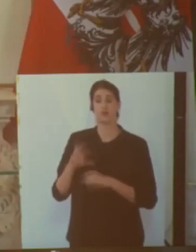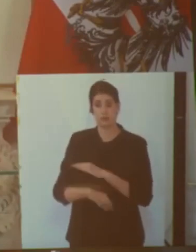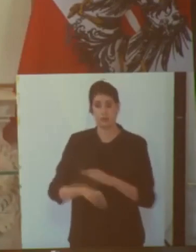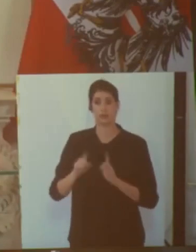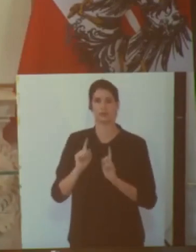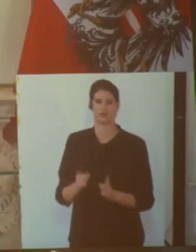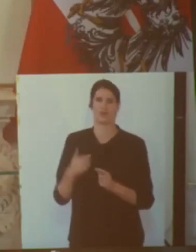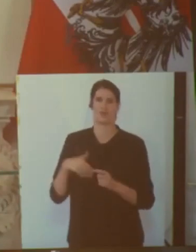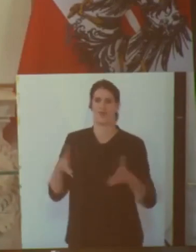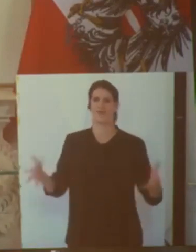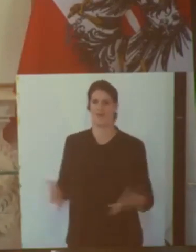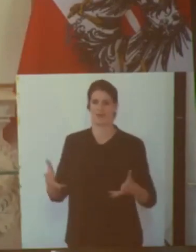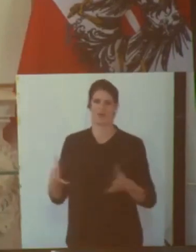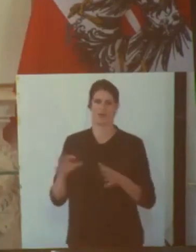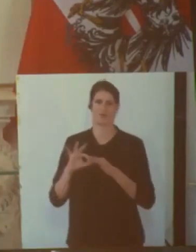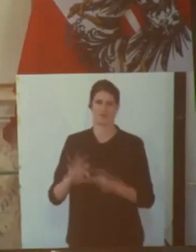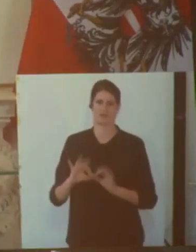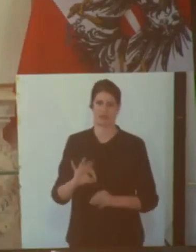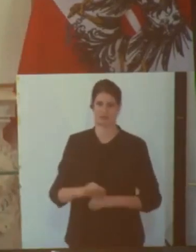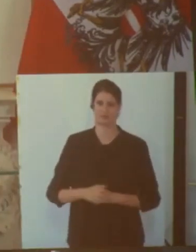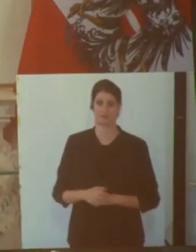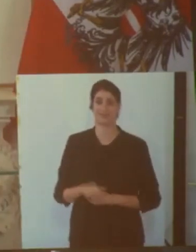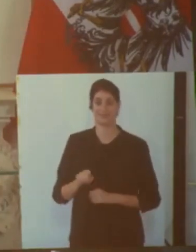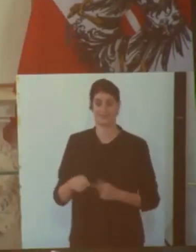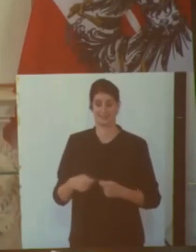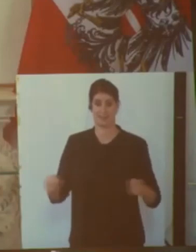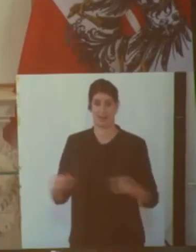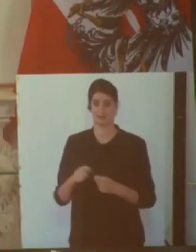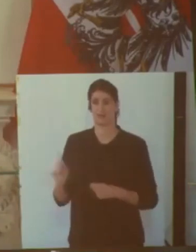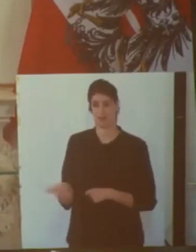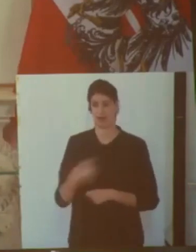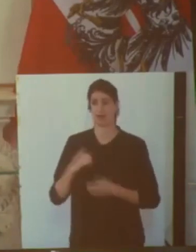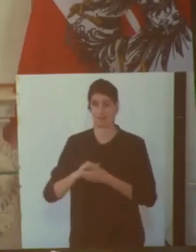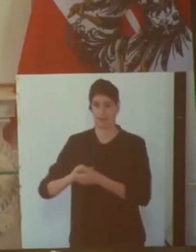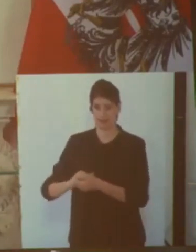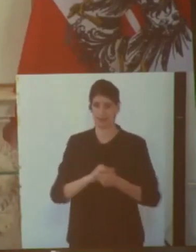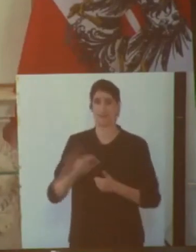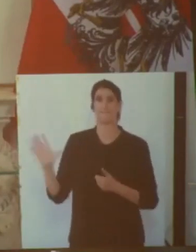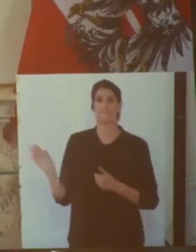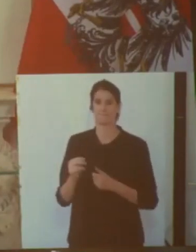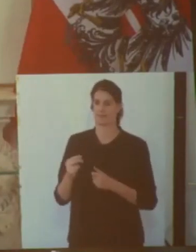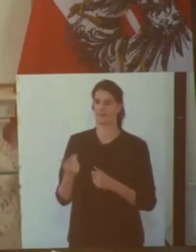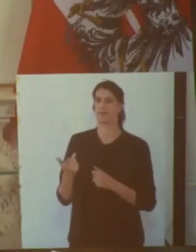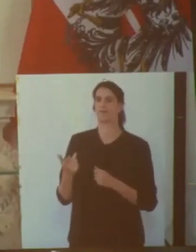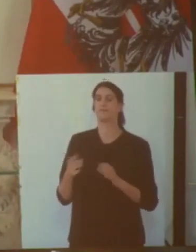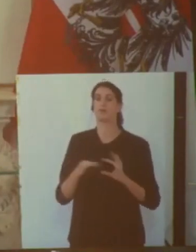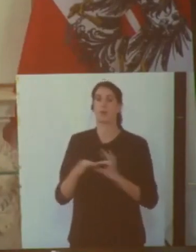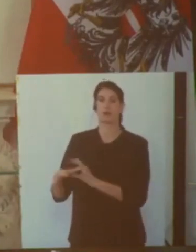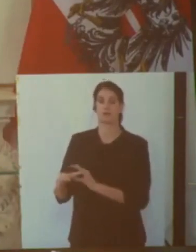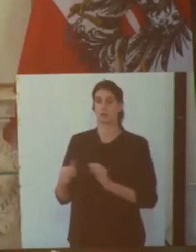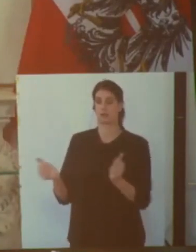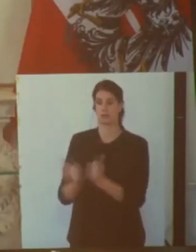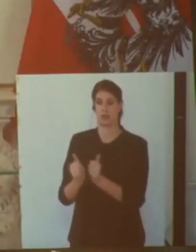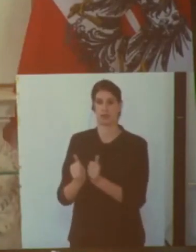in Planung. Bei all diesen Maßnahmen werden wir gemeinsam mit dem Koalitionspartner natürlich stets auch die